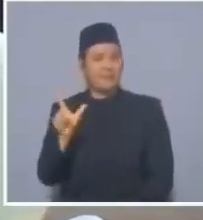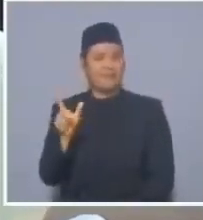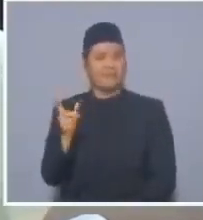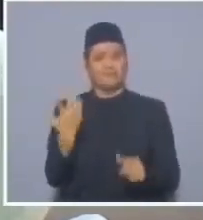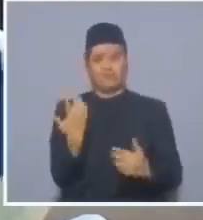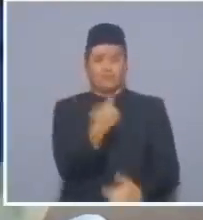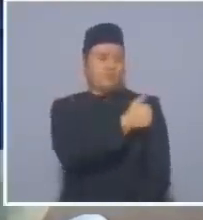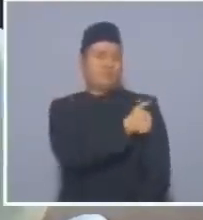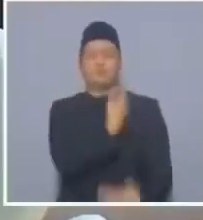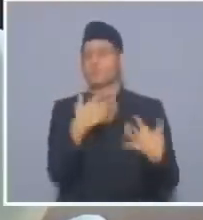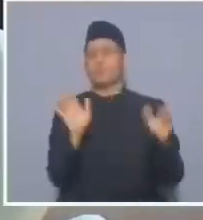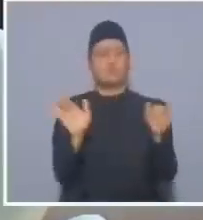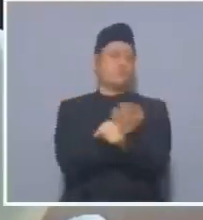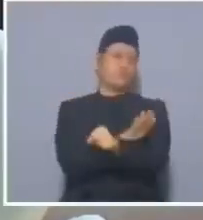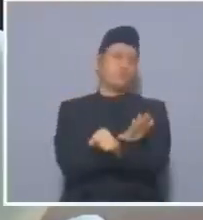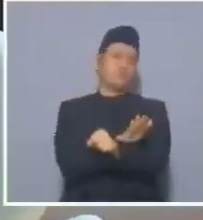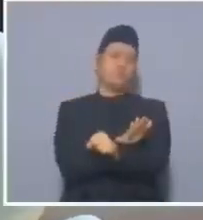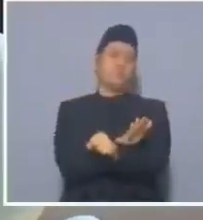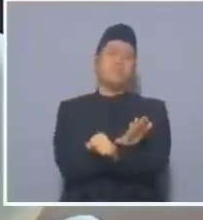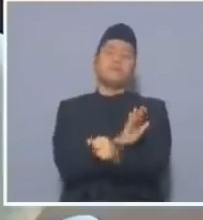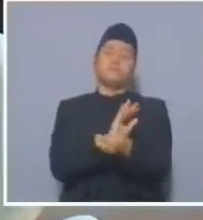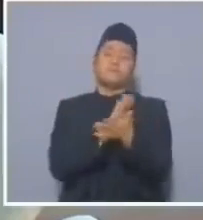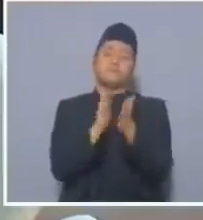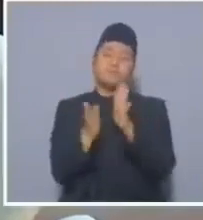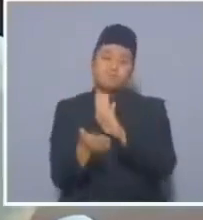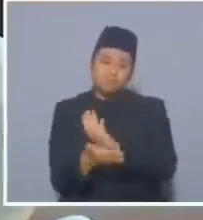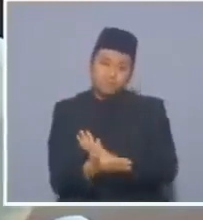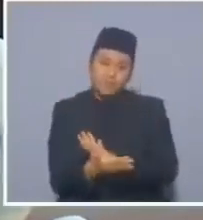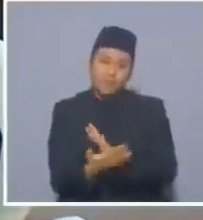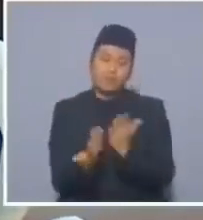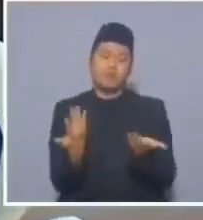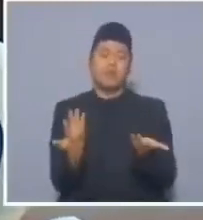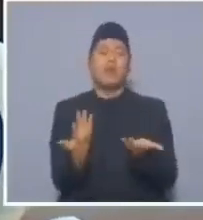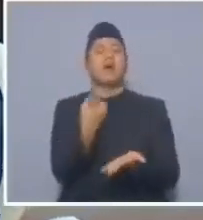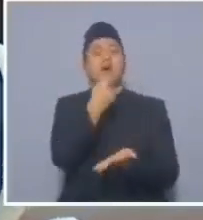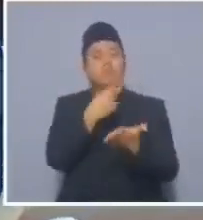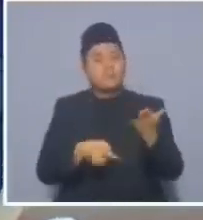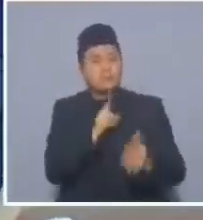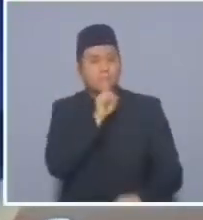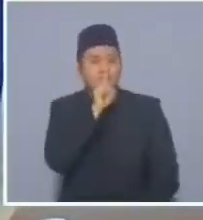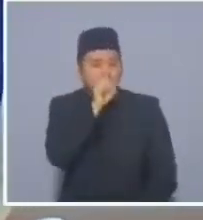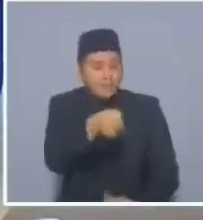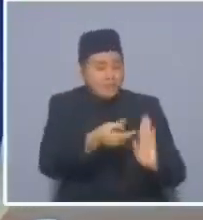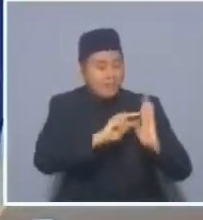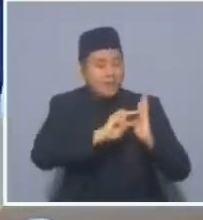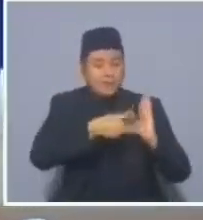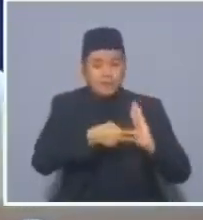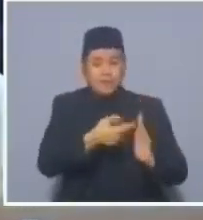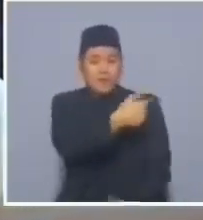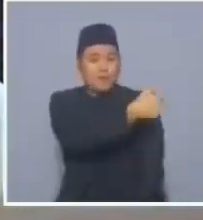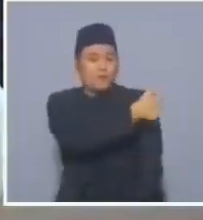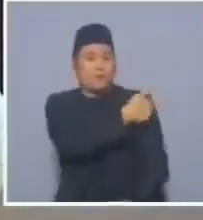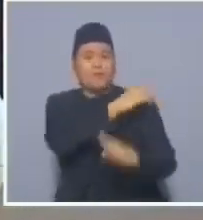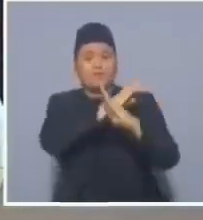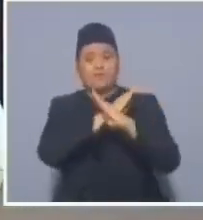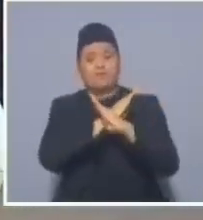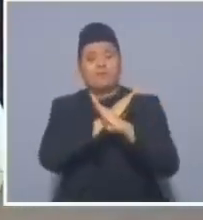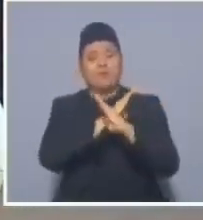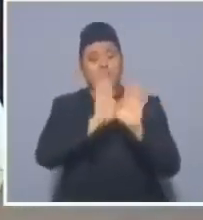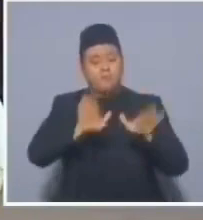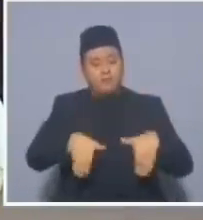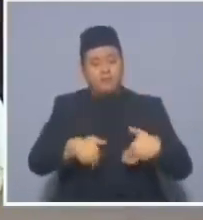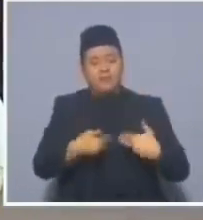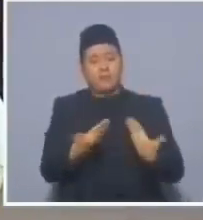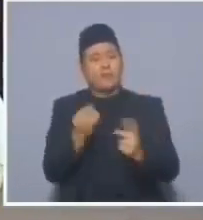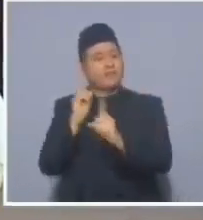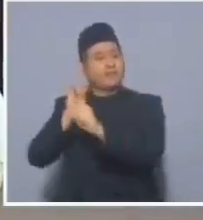yang mudah difahami oleh semua orang. Mungkin doktor boleh, Datuk boleh sebutkan. Apa itu vaksin dan bagaimana vaksin ini bertindak balas untuk